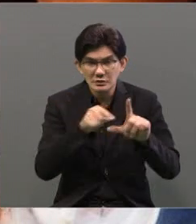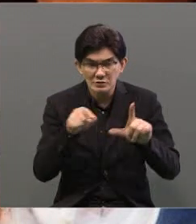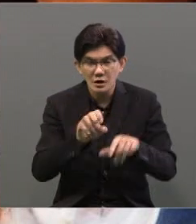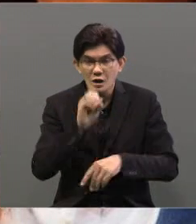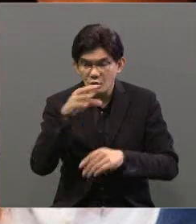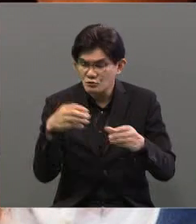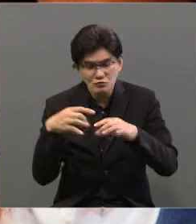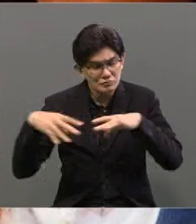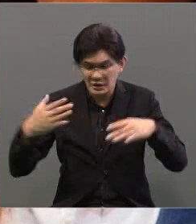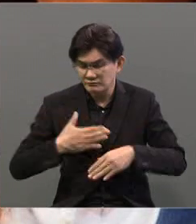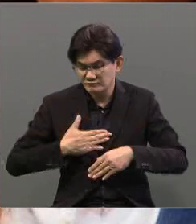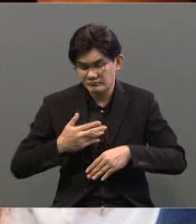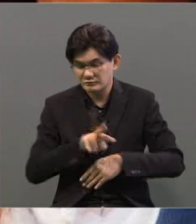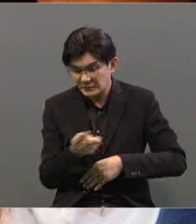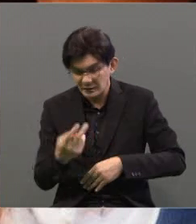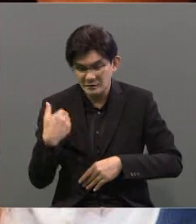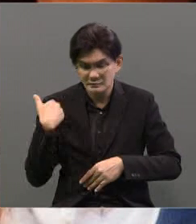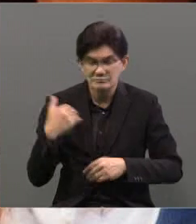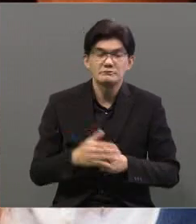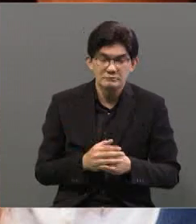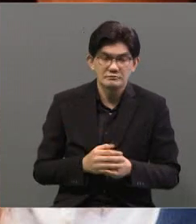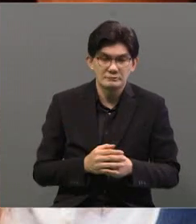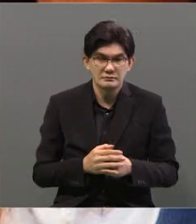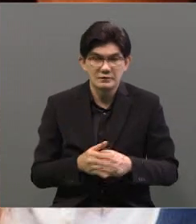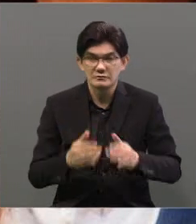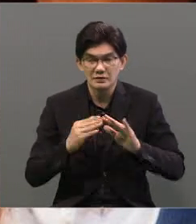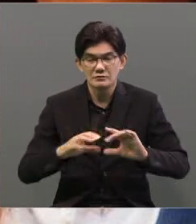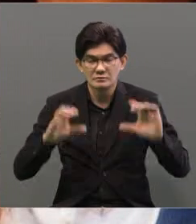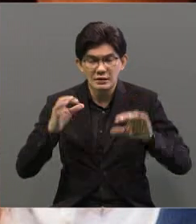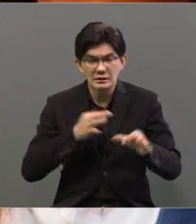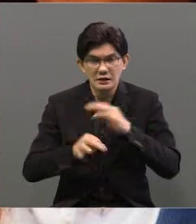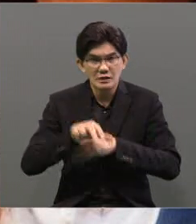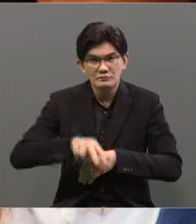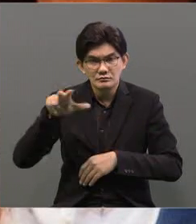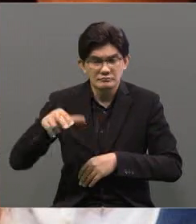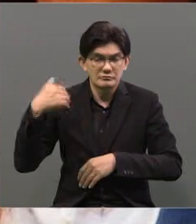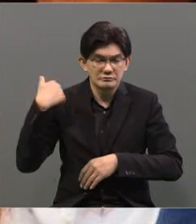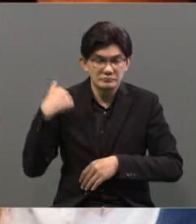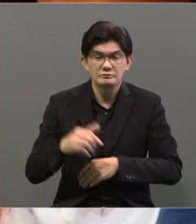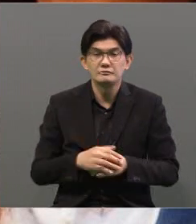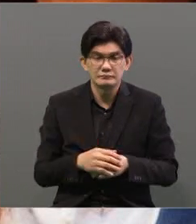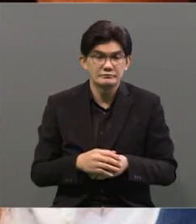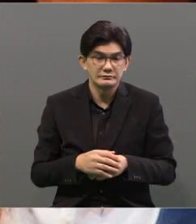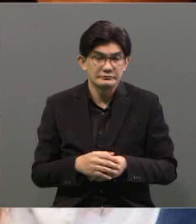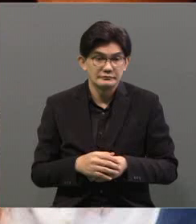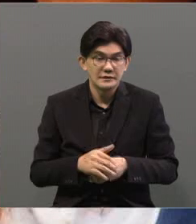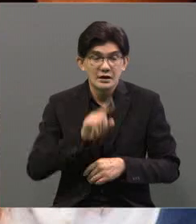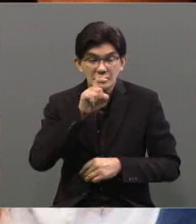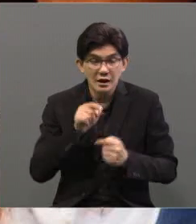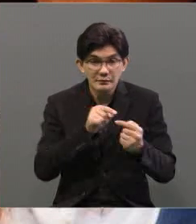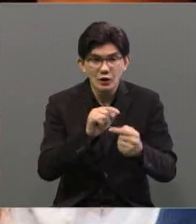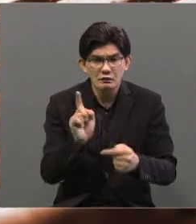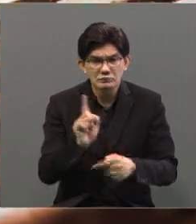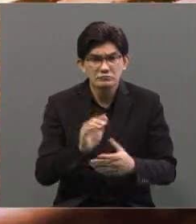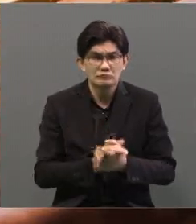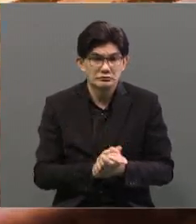ประกาศตัวเป็นฝ่ายค้านและให้เพื่อไทยสลับขั้วในการจัดตั้งรัฐบาลนี้เป็นความเห็นจากการสำรวจนะครับทีนี้เค้าไปถามต่อฮะ